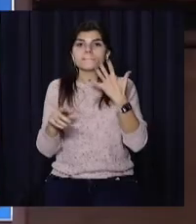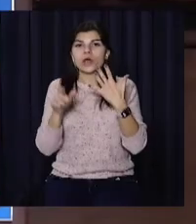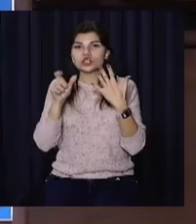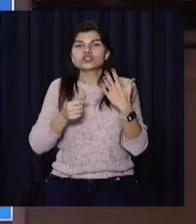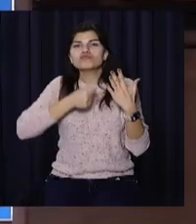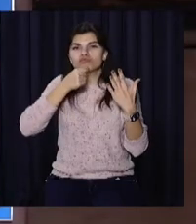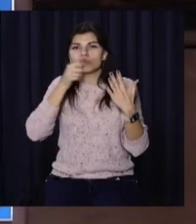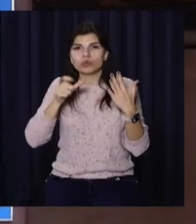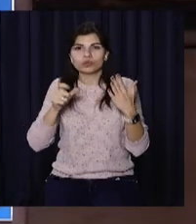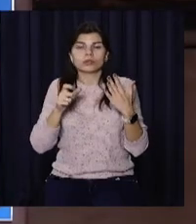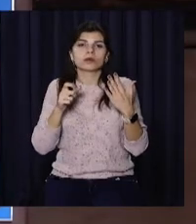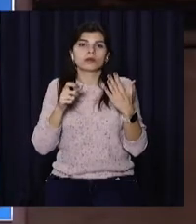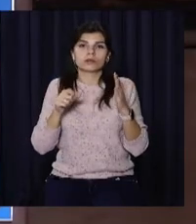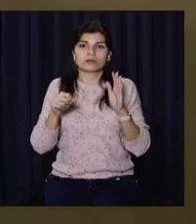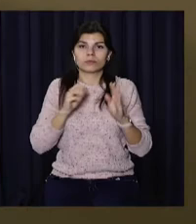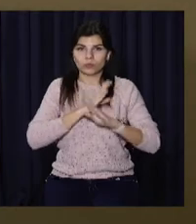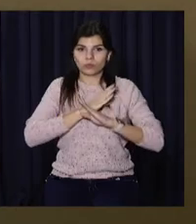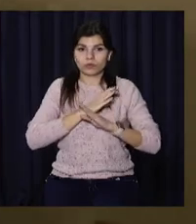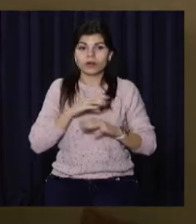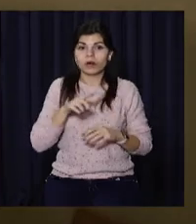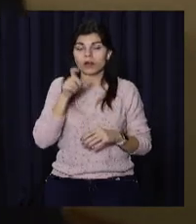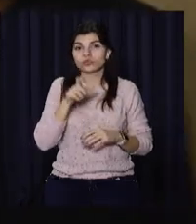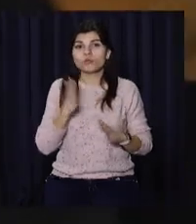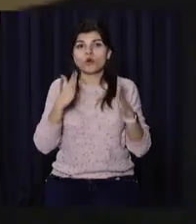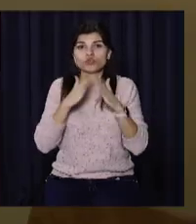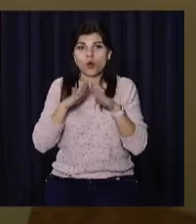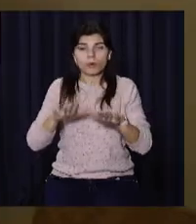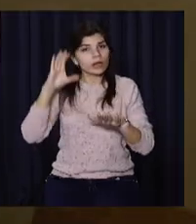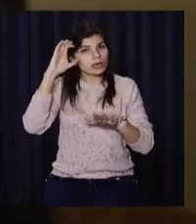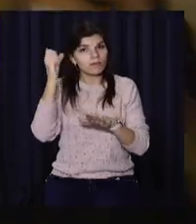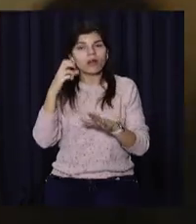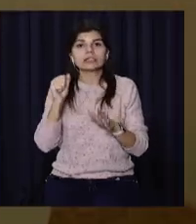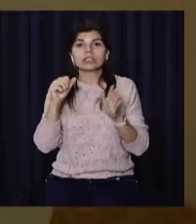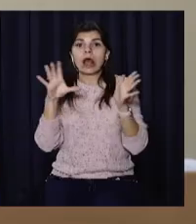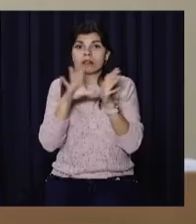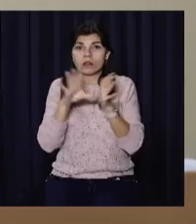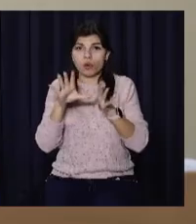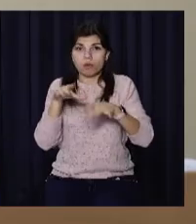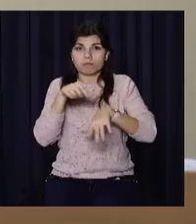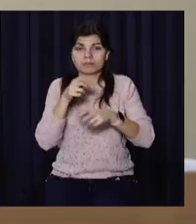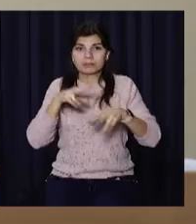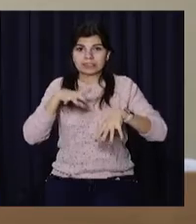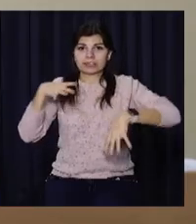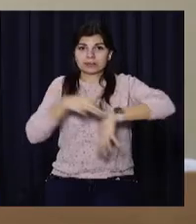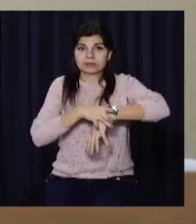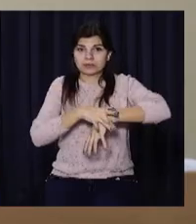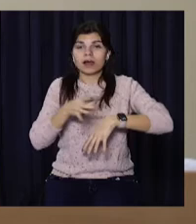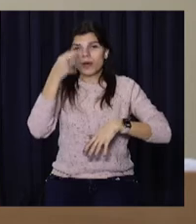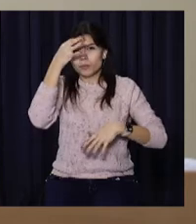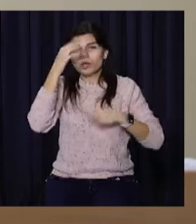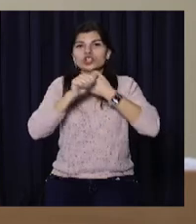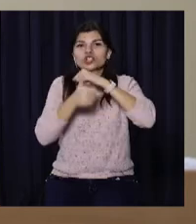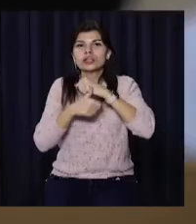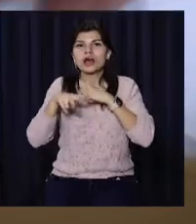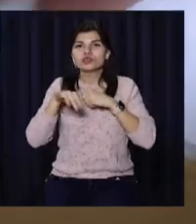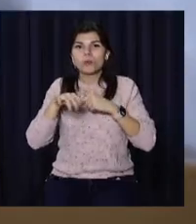літніх жінок. До 16 січня вона перебуватиме вдома у Кривому Розі з електронним браслетом. Нагадаю, 16 листопада у